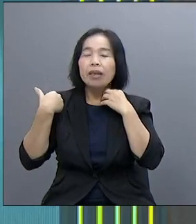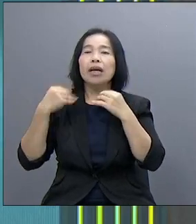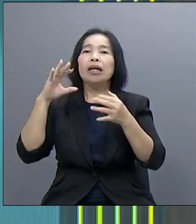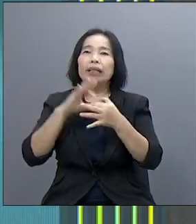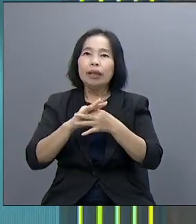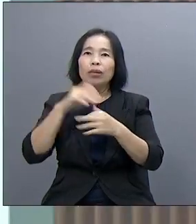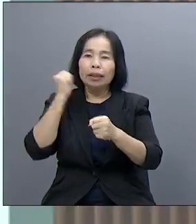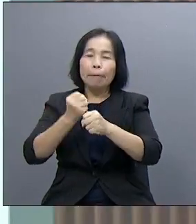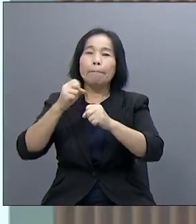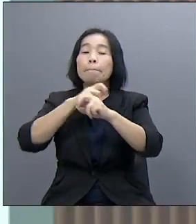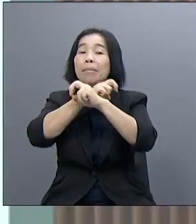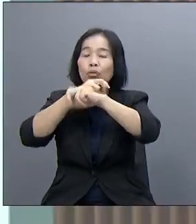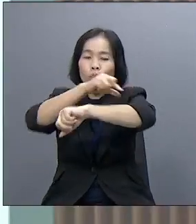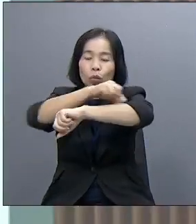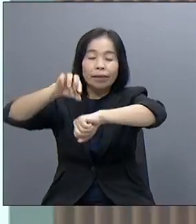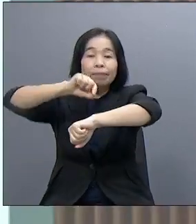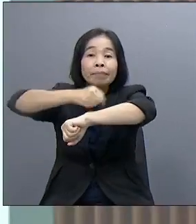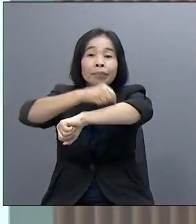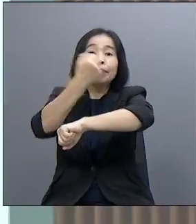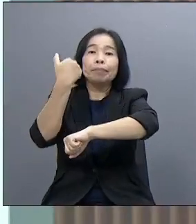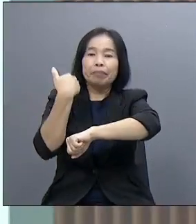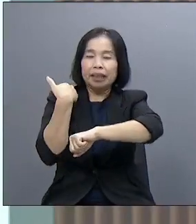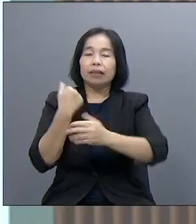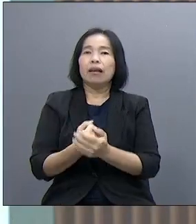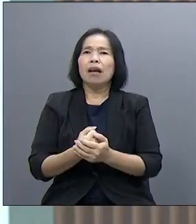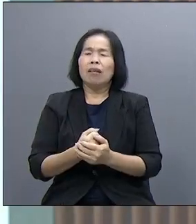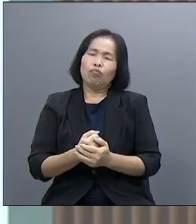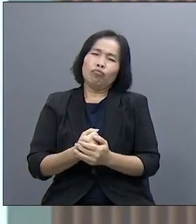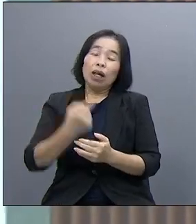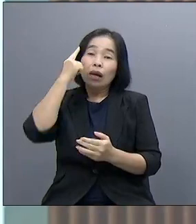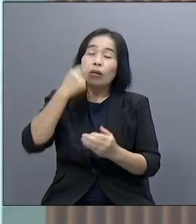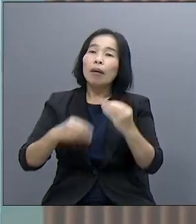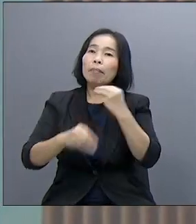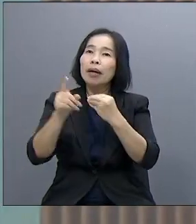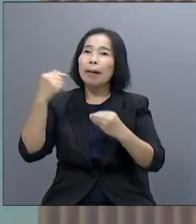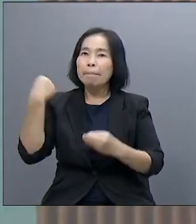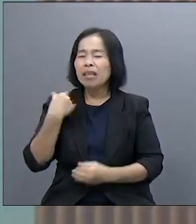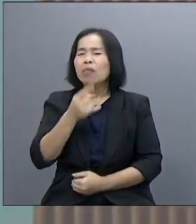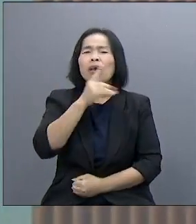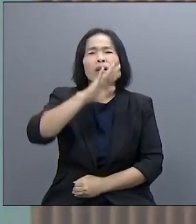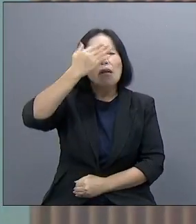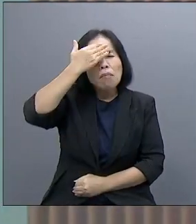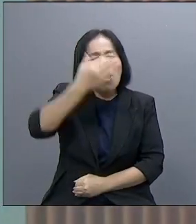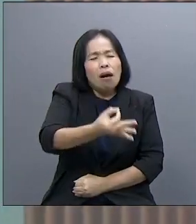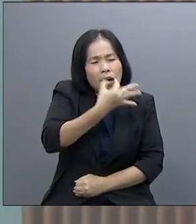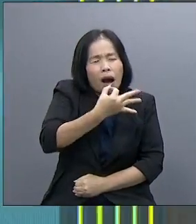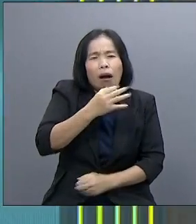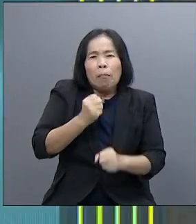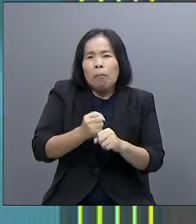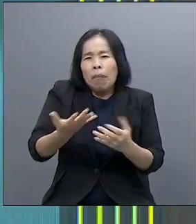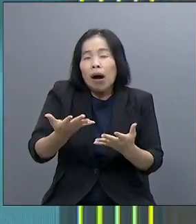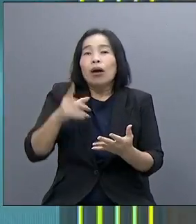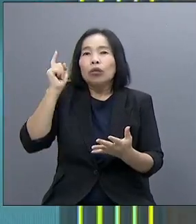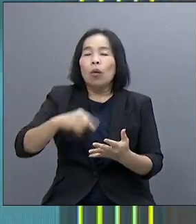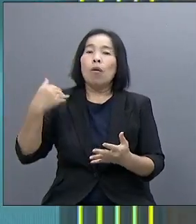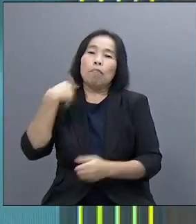เหมือนกัน ครับดังนั้นก็คือก็ต้องเติมวิธีแก้คือถ้าเราจำเป็นจะต้องกินยาหรอนะเพราะเป็นโรคเรื้อรังเนี่ยเราก็ต้องเติมแคลเซียมเข้าไป หนึ่งคือต้องอยู่ใน